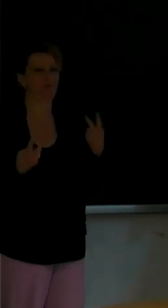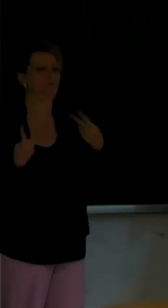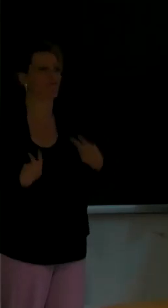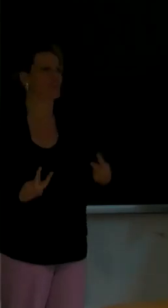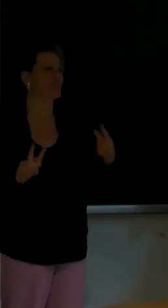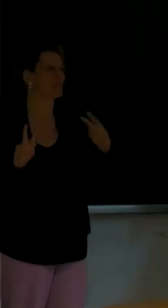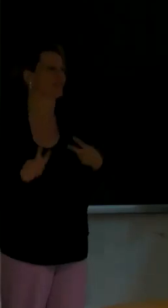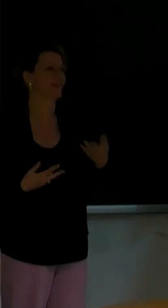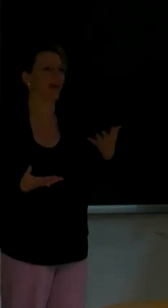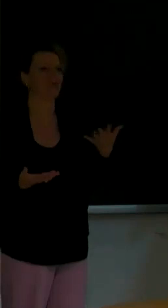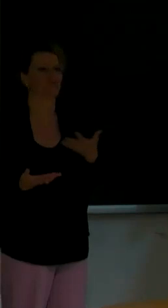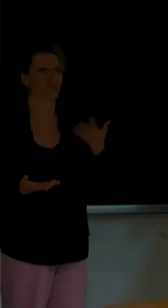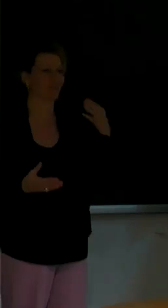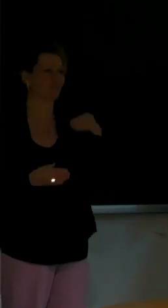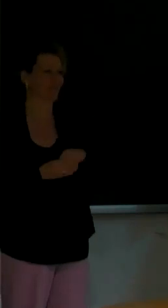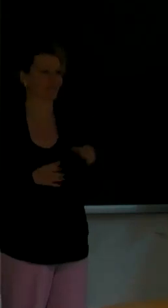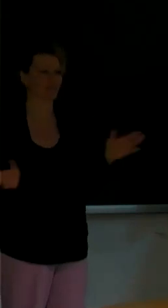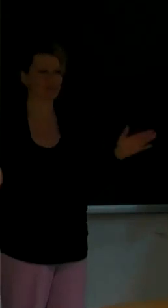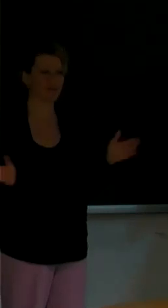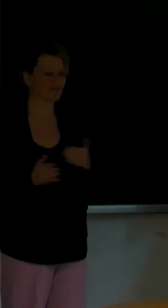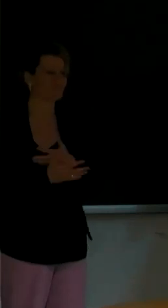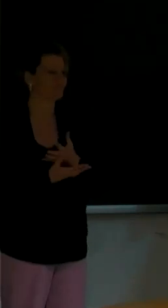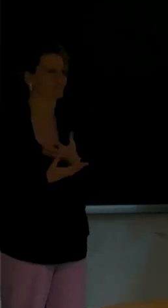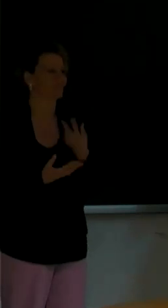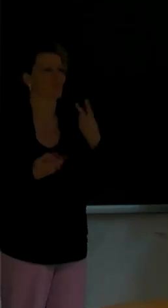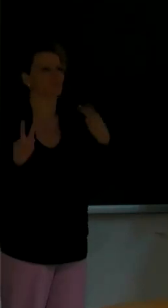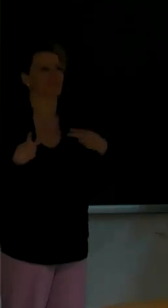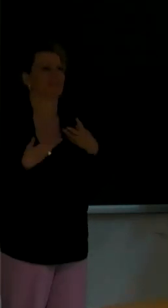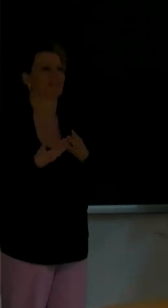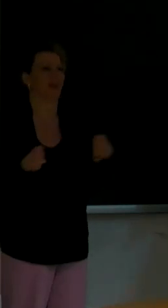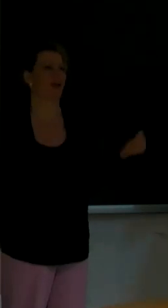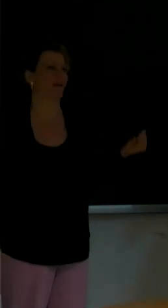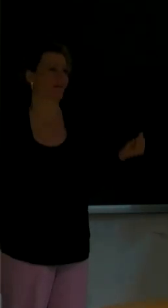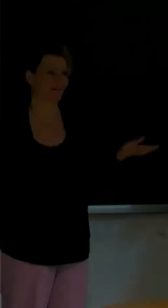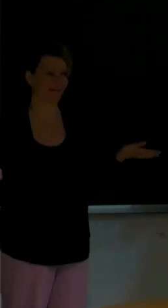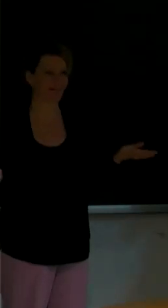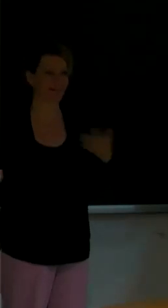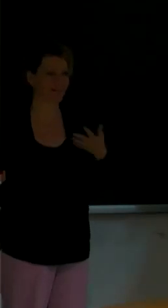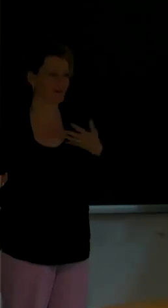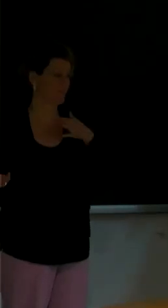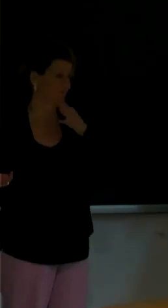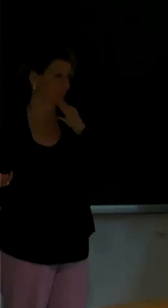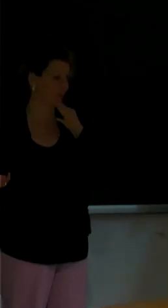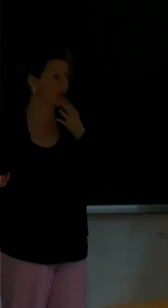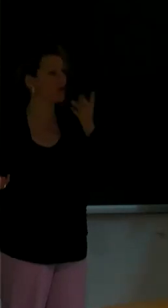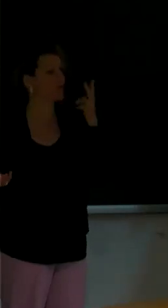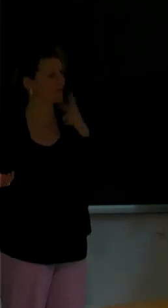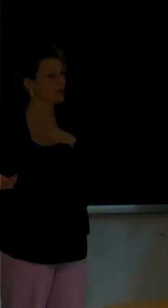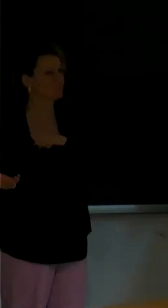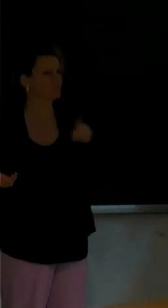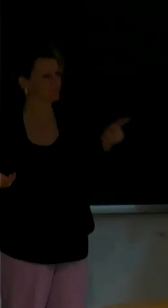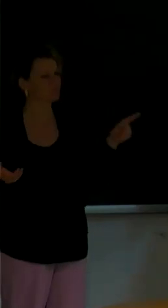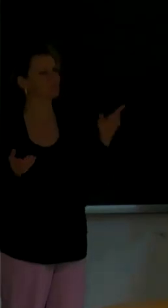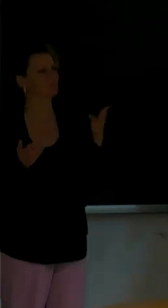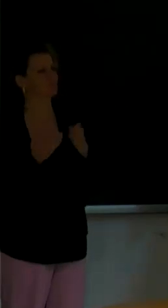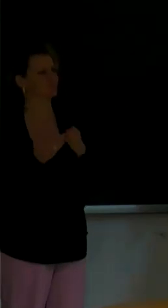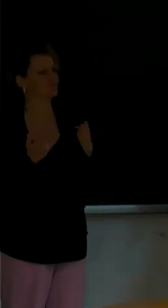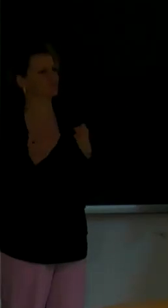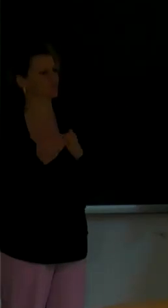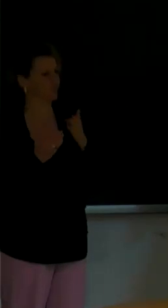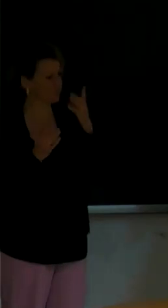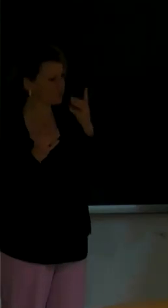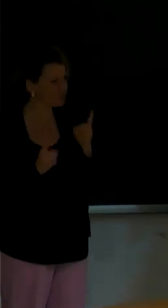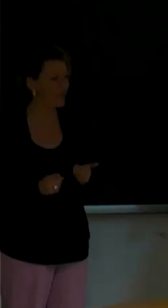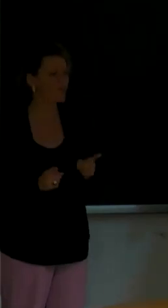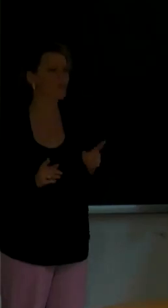me è molta ed è una cosa ottima ragazzi, perché è vero che dovete studiare, però ciò che